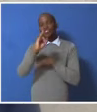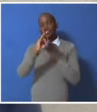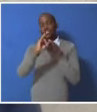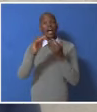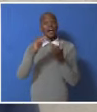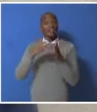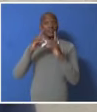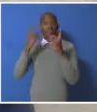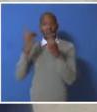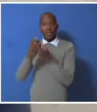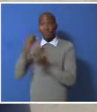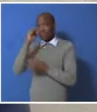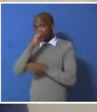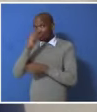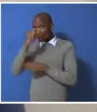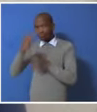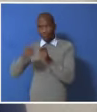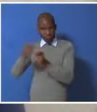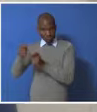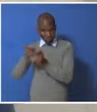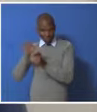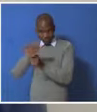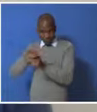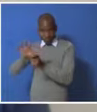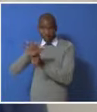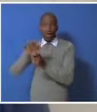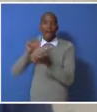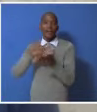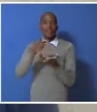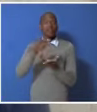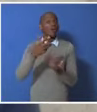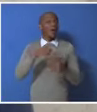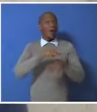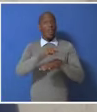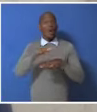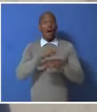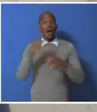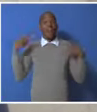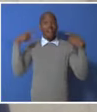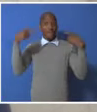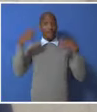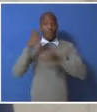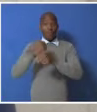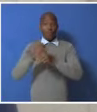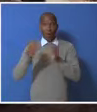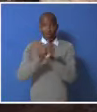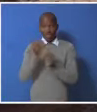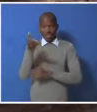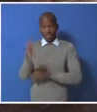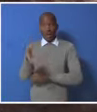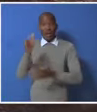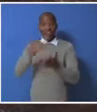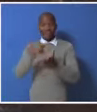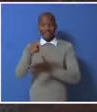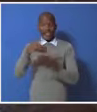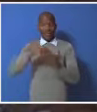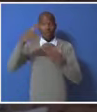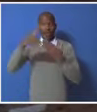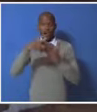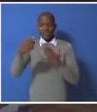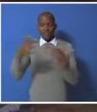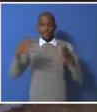B3, Department of Waste Management and Pollution Control, re na le ba local government ba re berekang le bone. Ke lenaneo